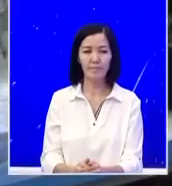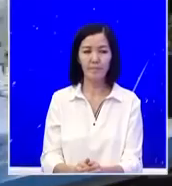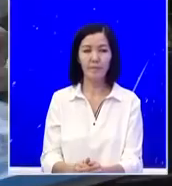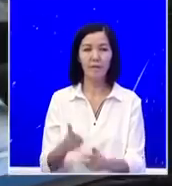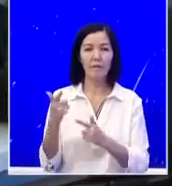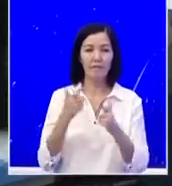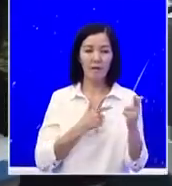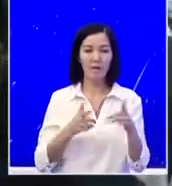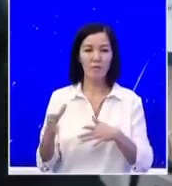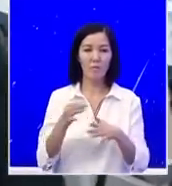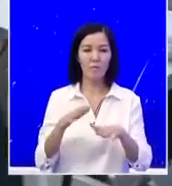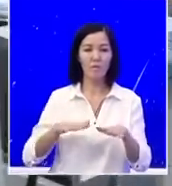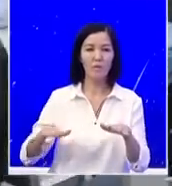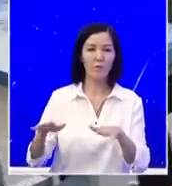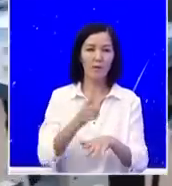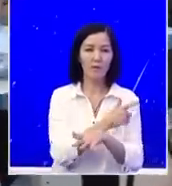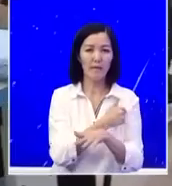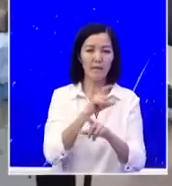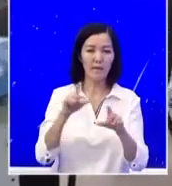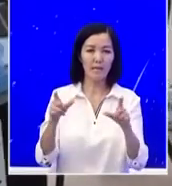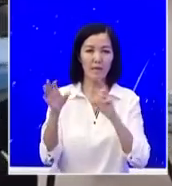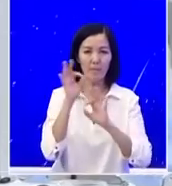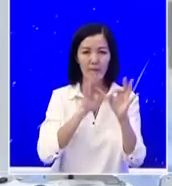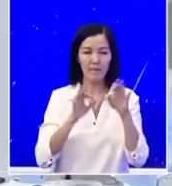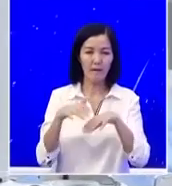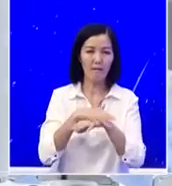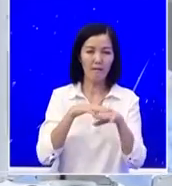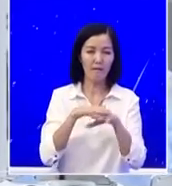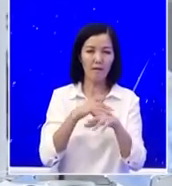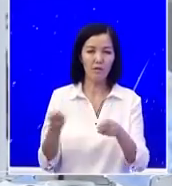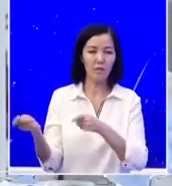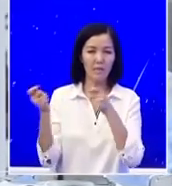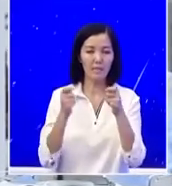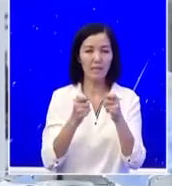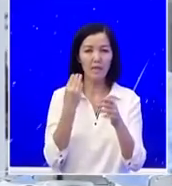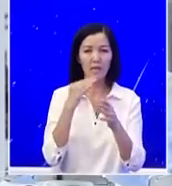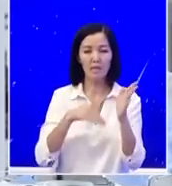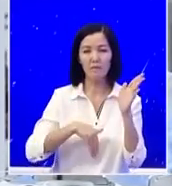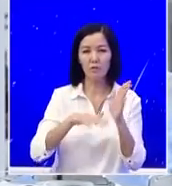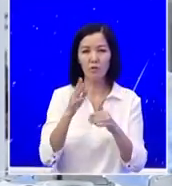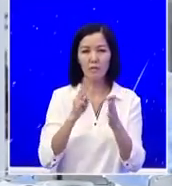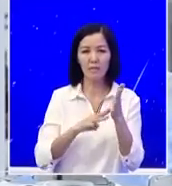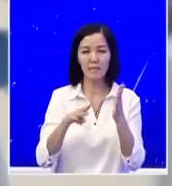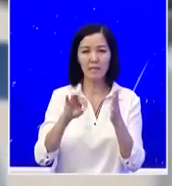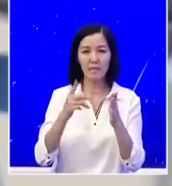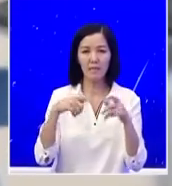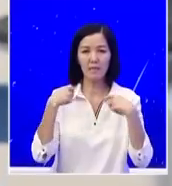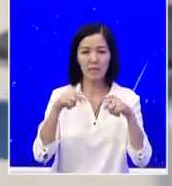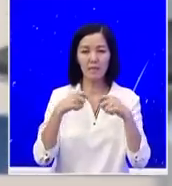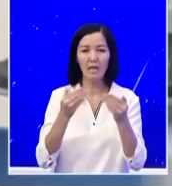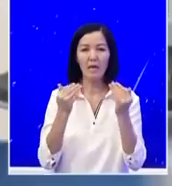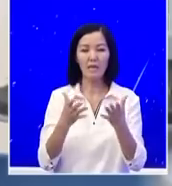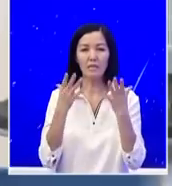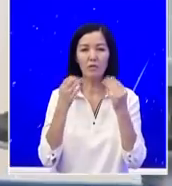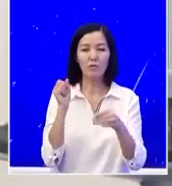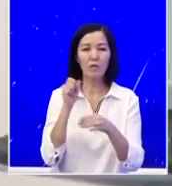Дайын өнімдер облыс аумағындағы дәріханалар мен базарларға жеткізіледі. Сапасы жоғары, нарыққа 80 теңгеден сатылмақ. Қазірдің өзінде